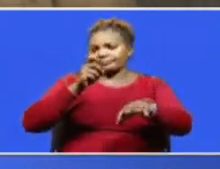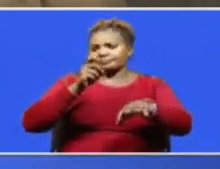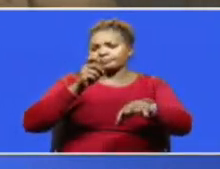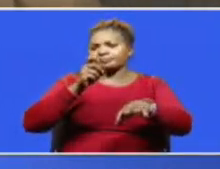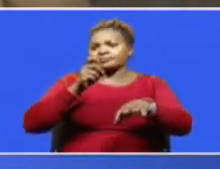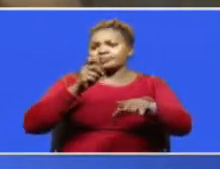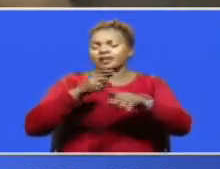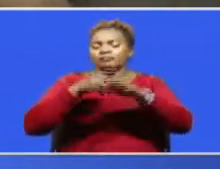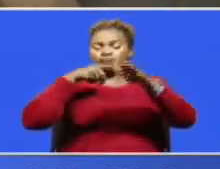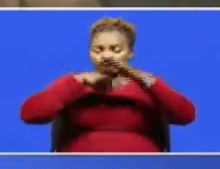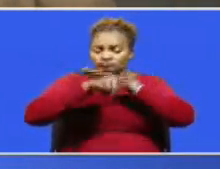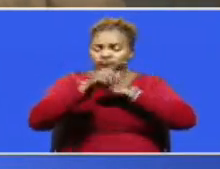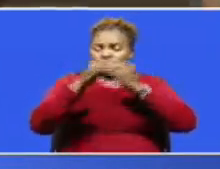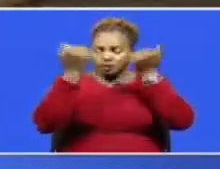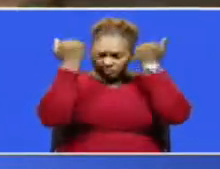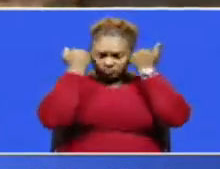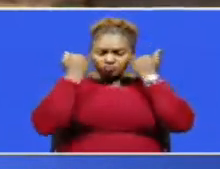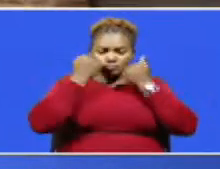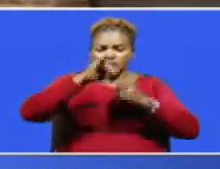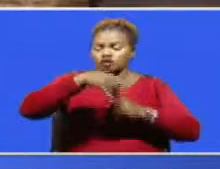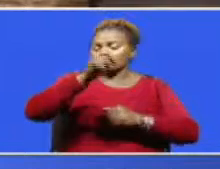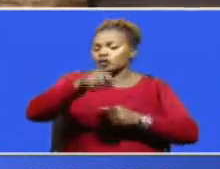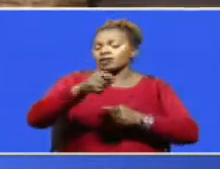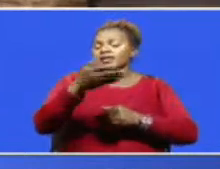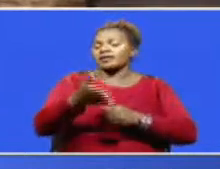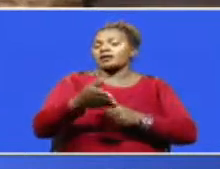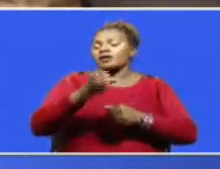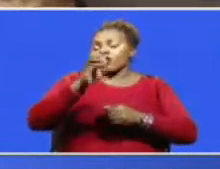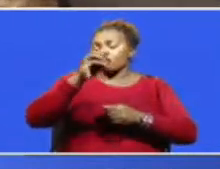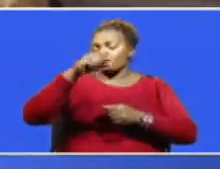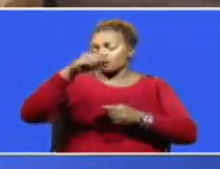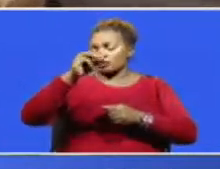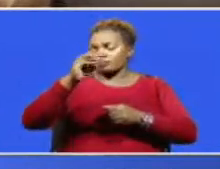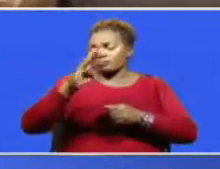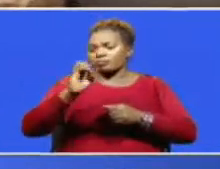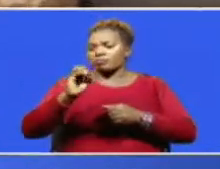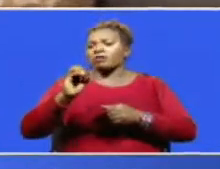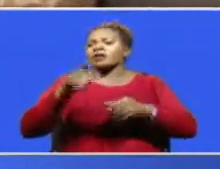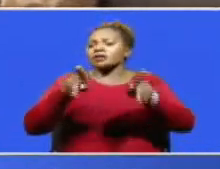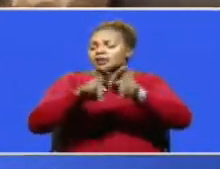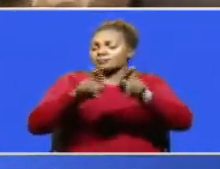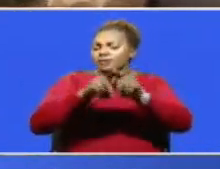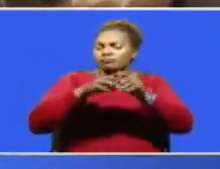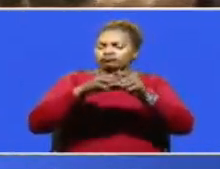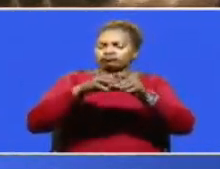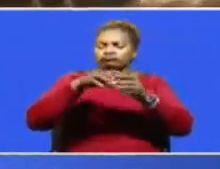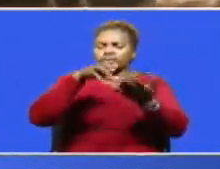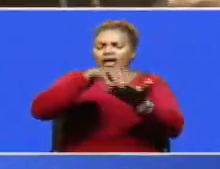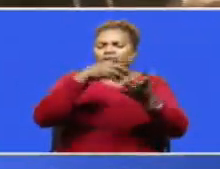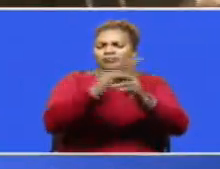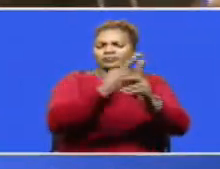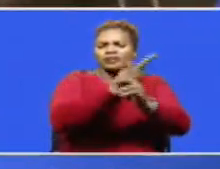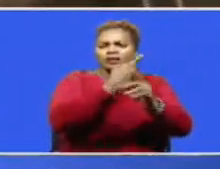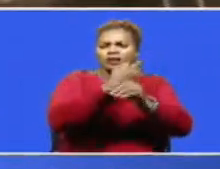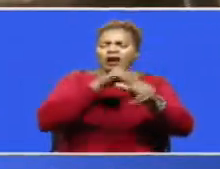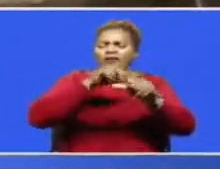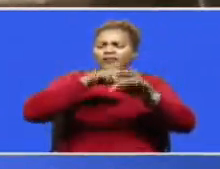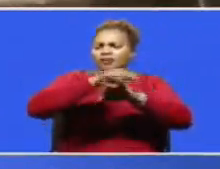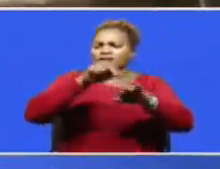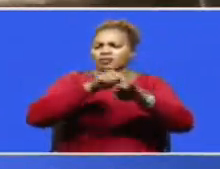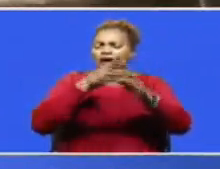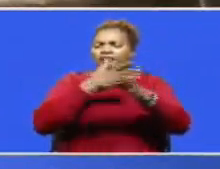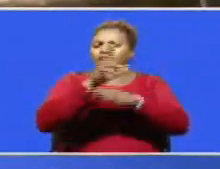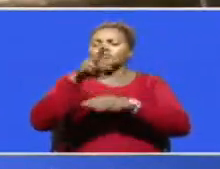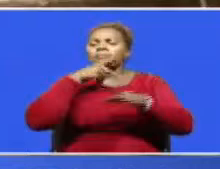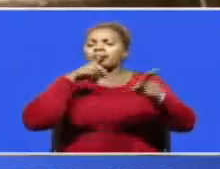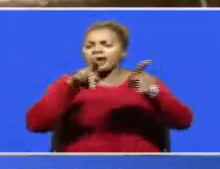Embu, walifika mbele ya jaji Daniel Ogembo. Makosa wanaoshtakiwa yalizua hasira ya taifa baada ya ndugu